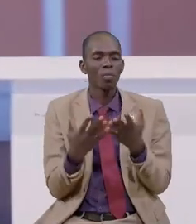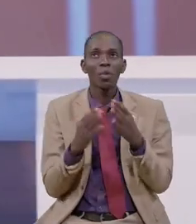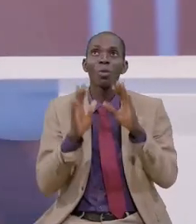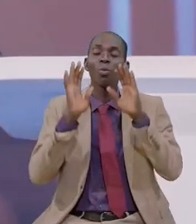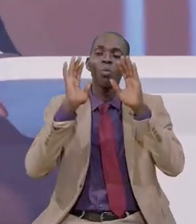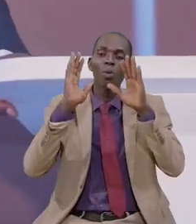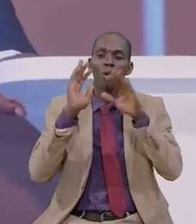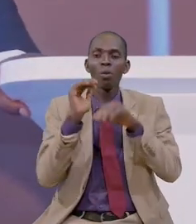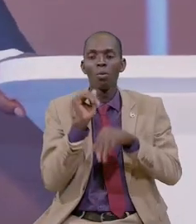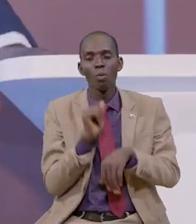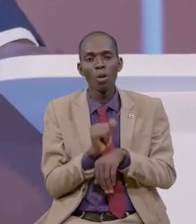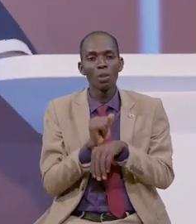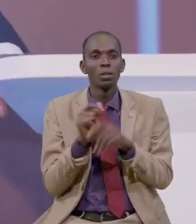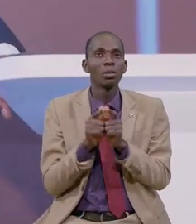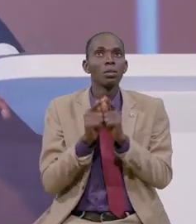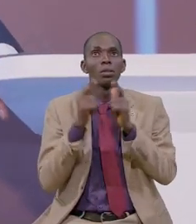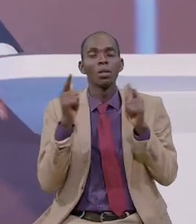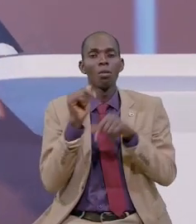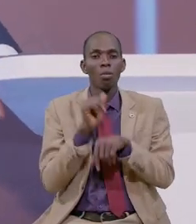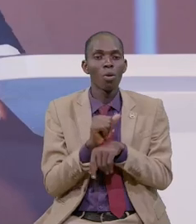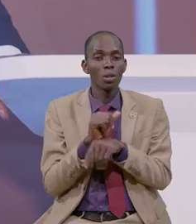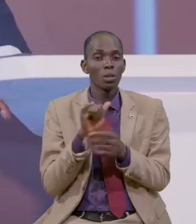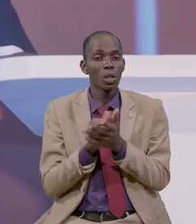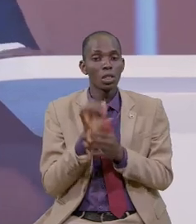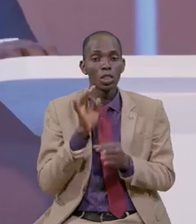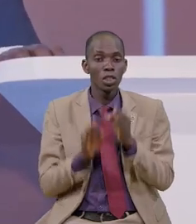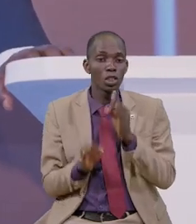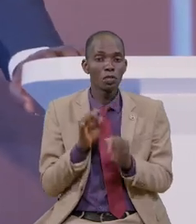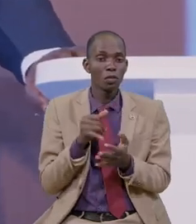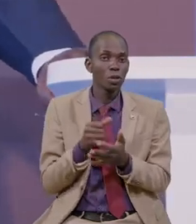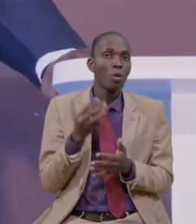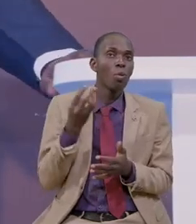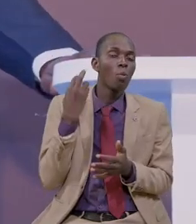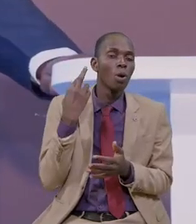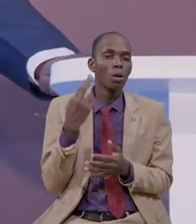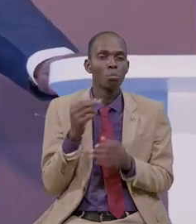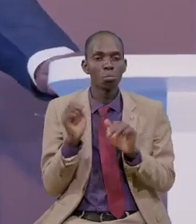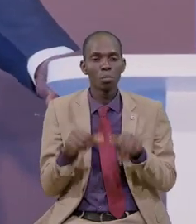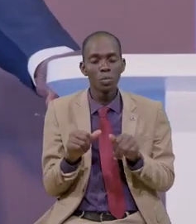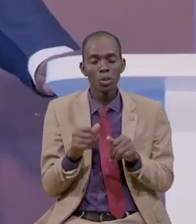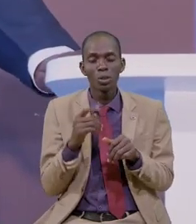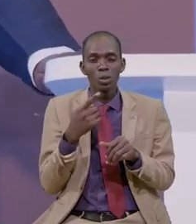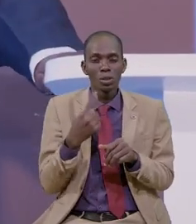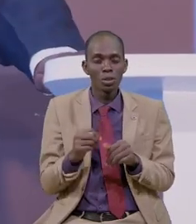des choses, grandes œuvres. Et même si c'est impossible, ils vont